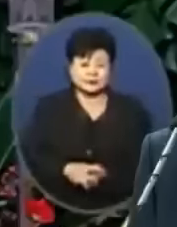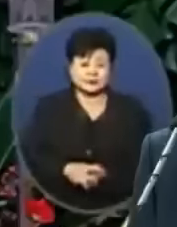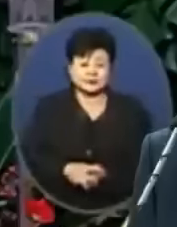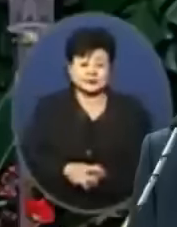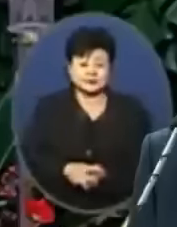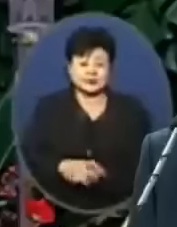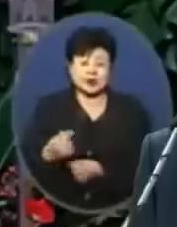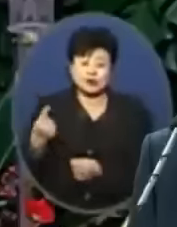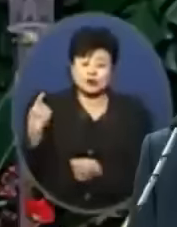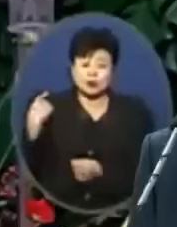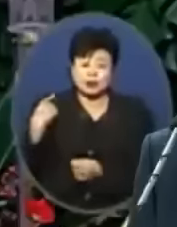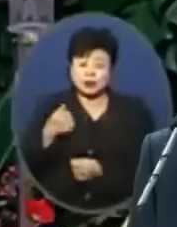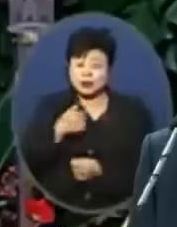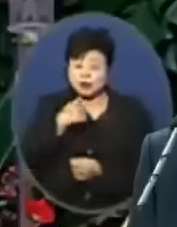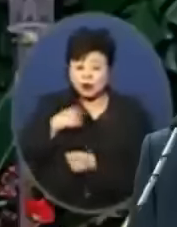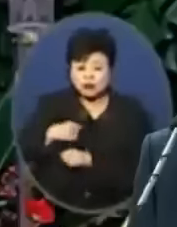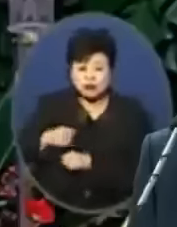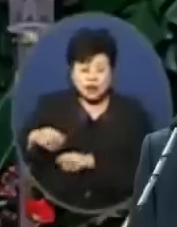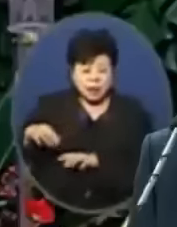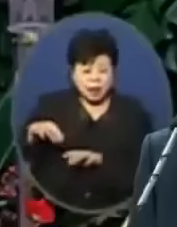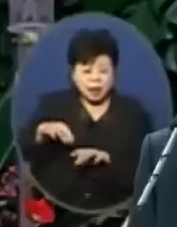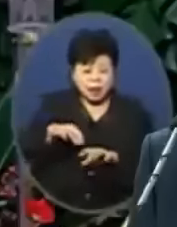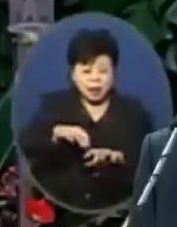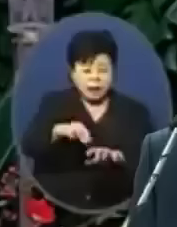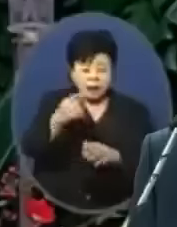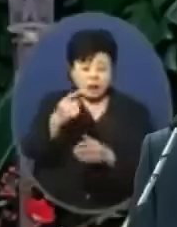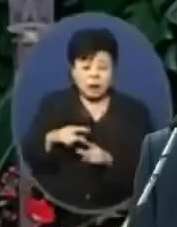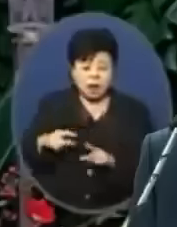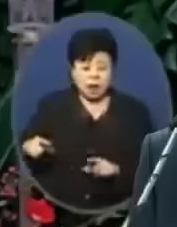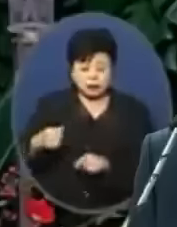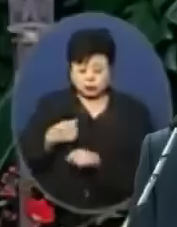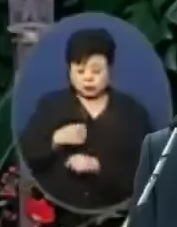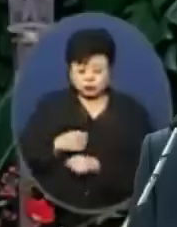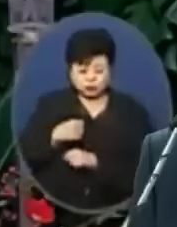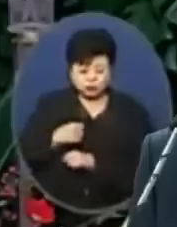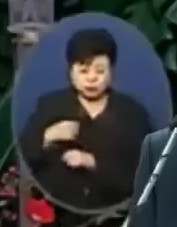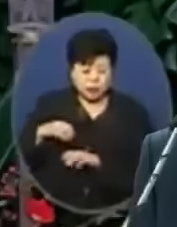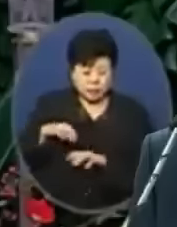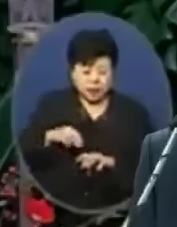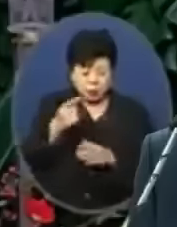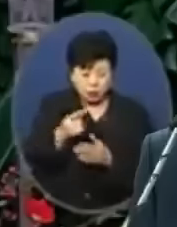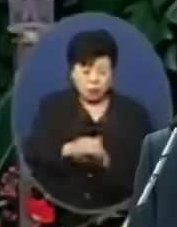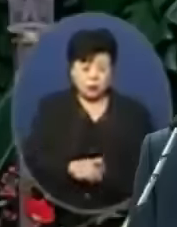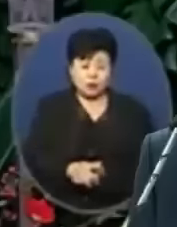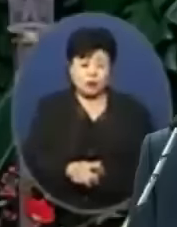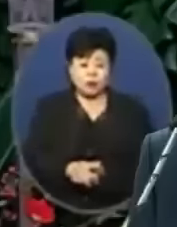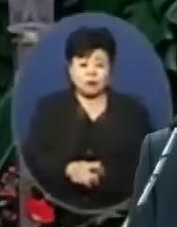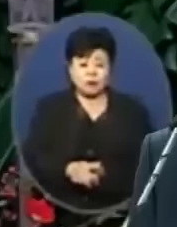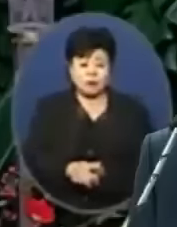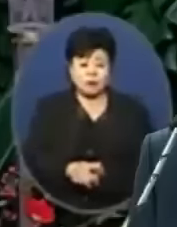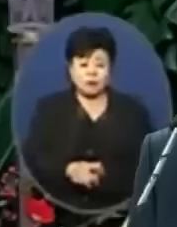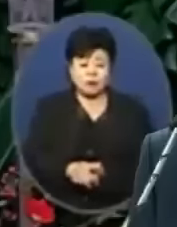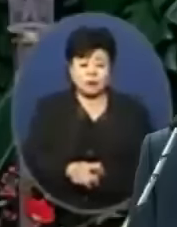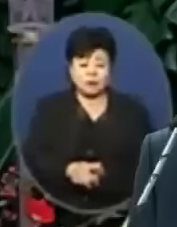창창한 바다요, 뒤에는 백만 대군의 애굽 군인이 그들을 잡으러 들어오는 것입니다.